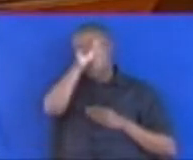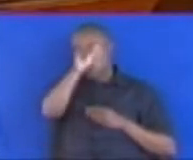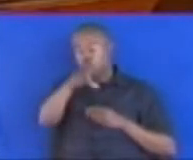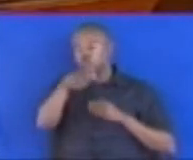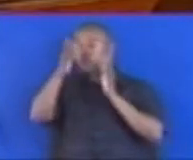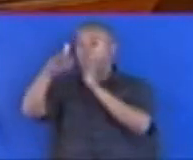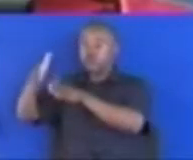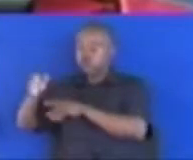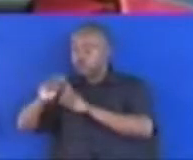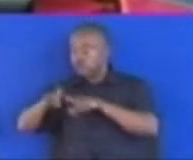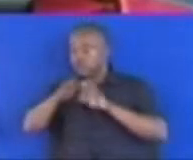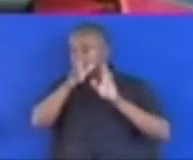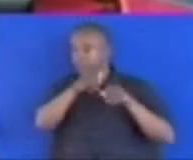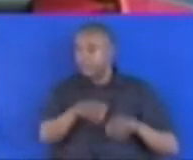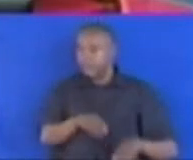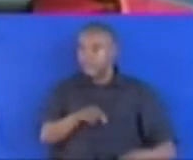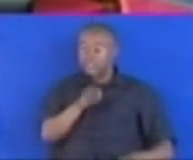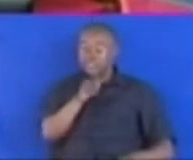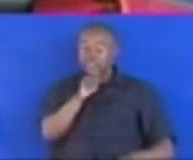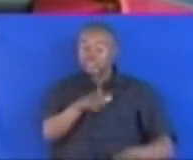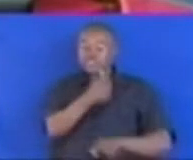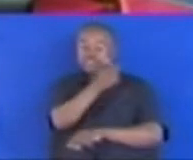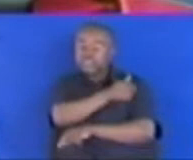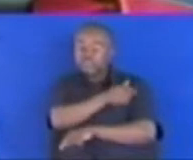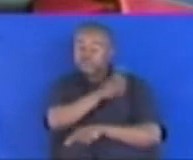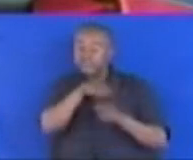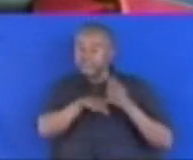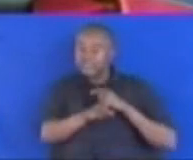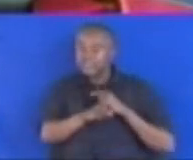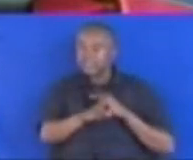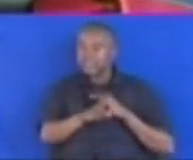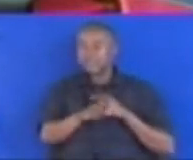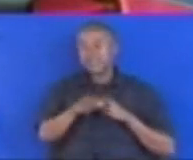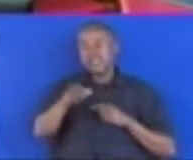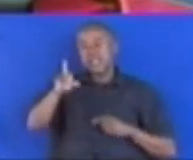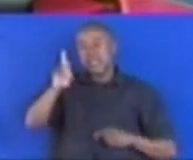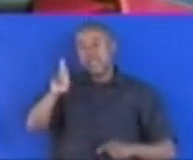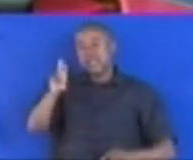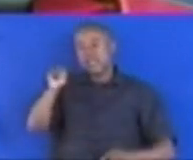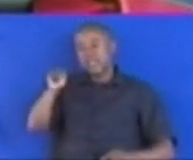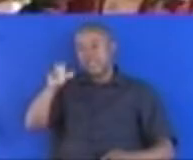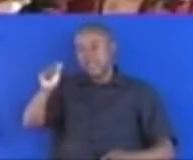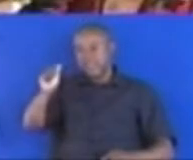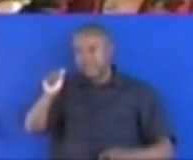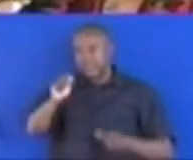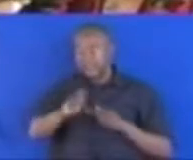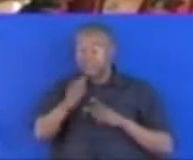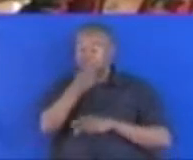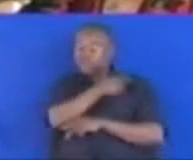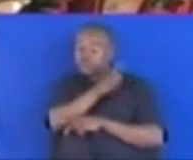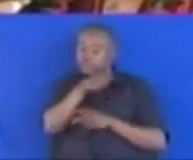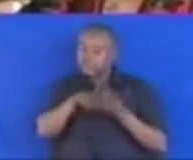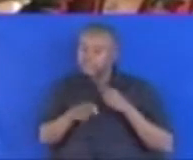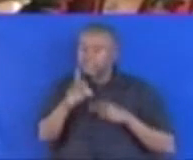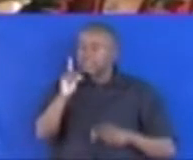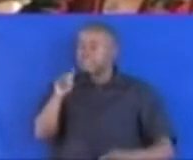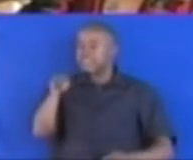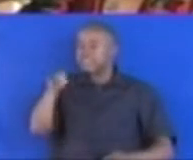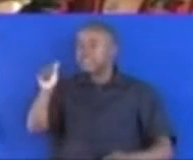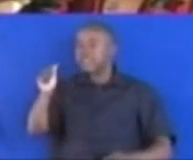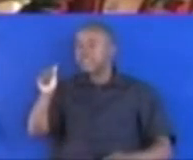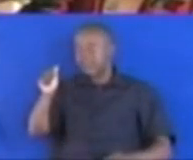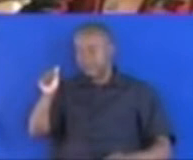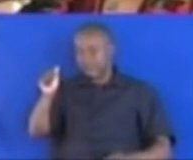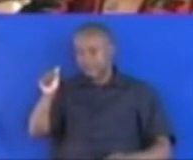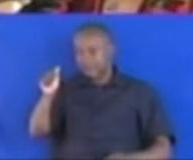mnyama. Chanjo hii inaingia mpaka kwenye RNA. Chanjo hii inaingia kwenye DNA, kwenye